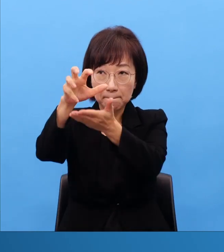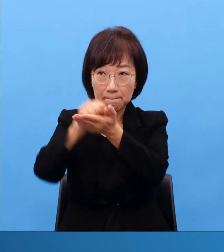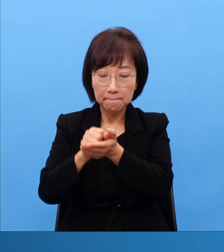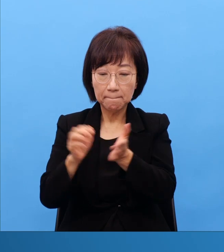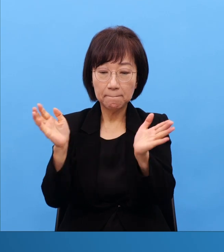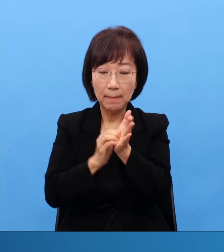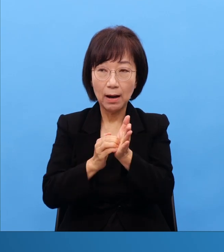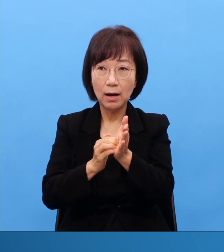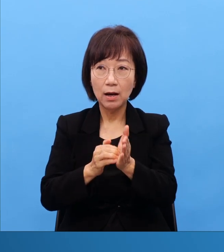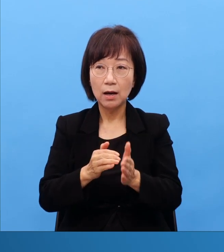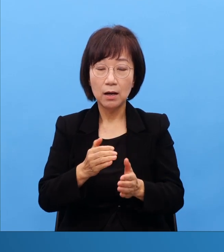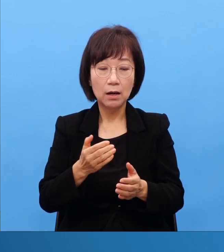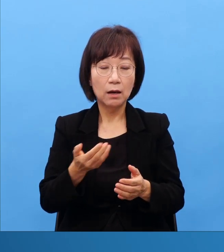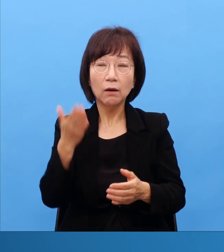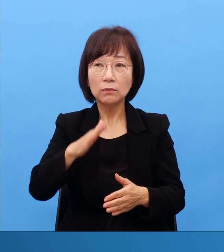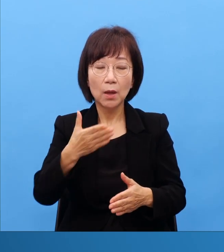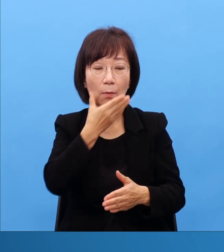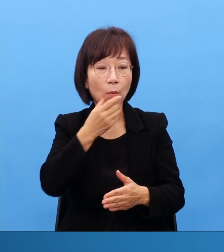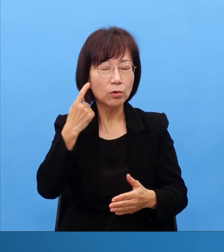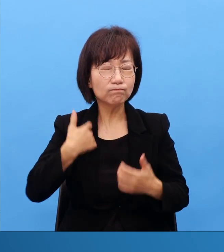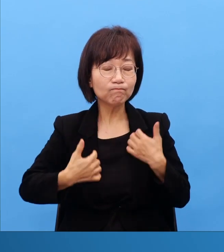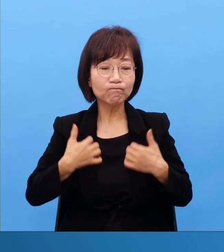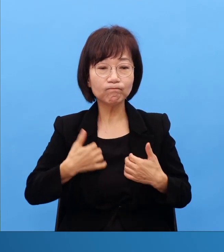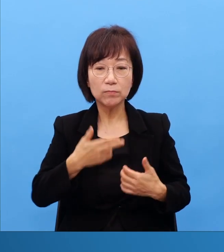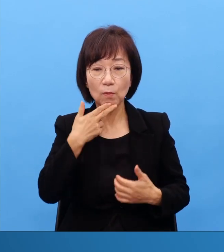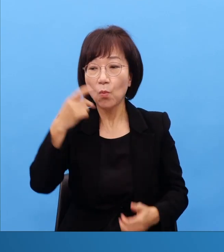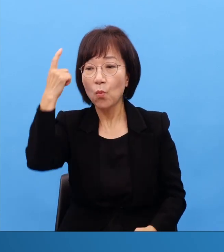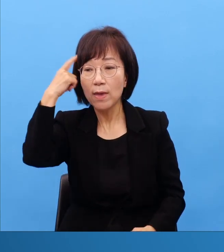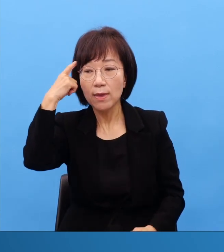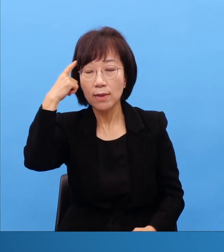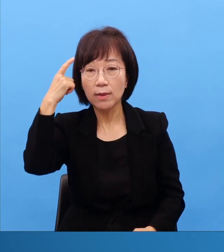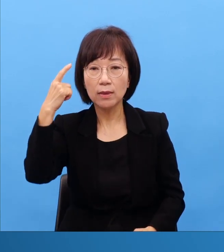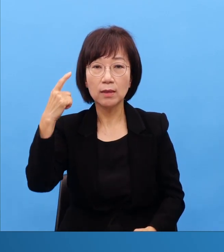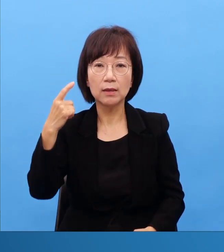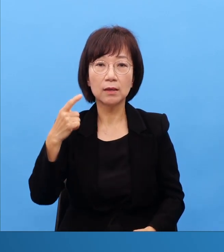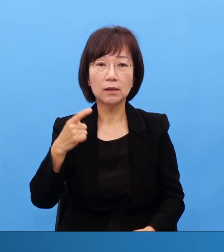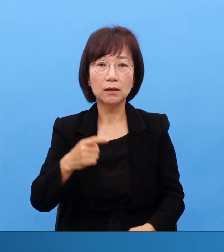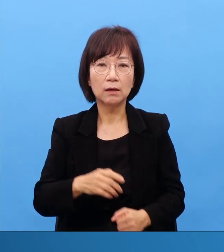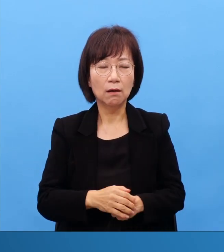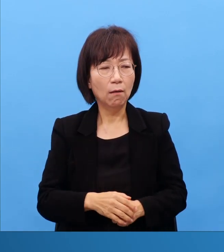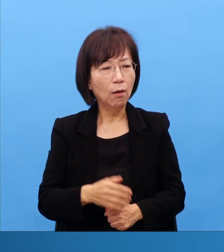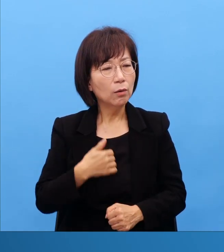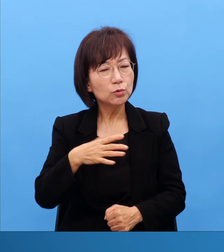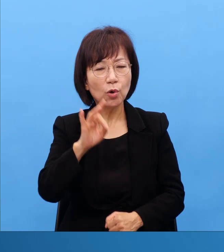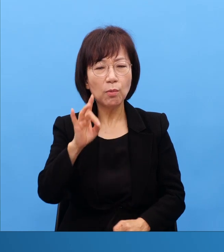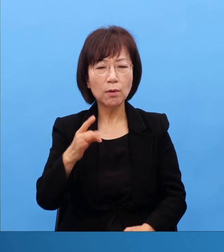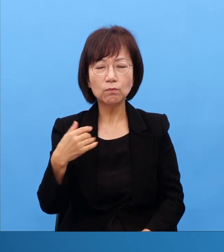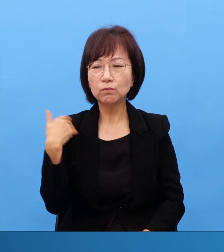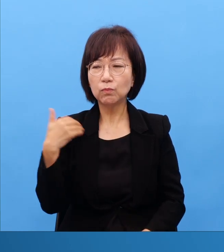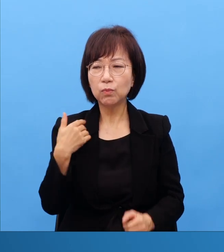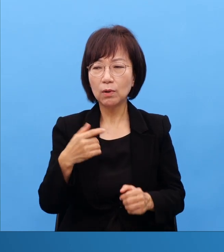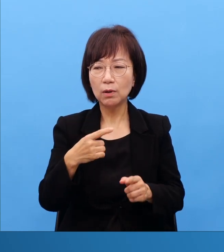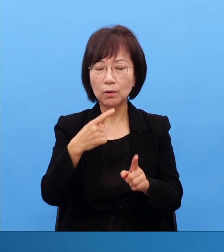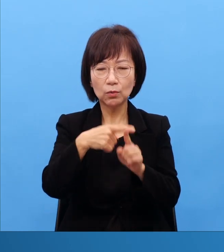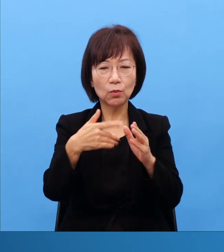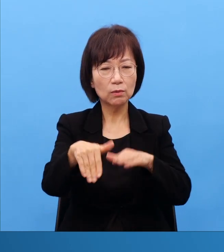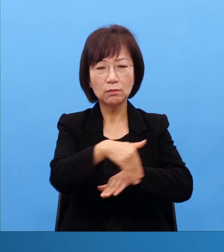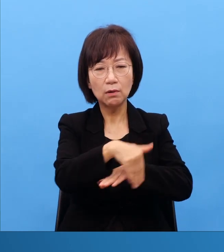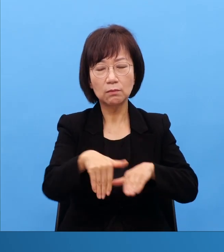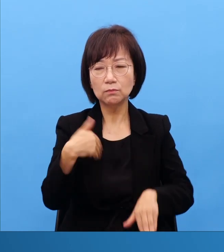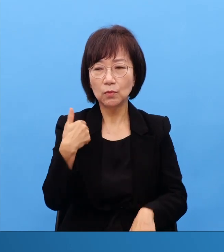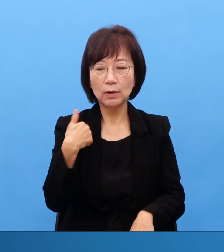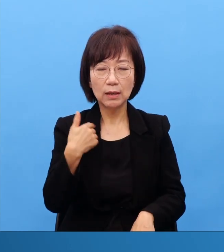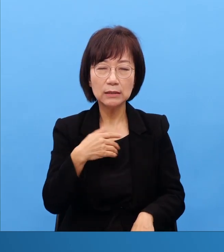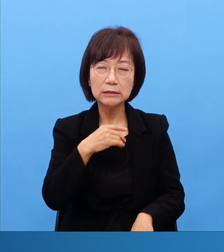gospel in that village and yet you do not know how to enjoy this gospel? 아니, 제가 그걸 한 20대 내에 깨달았다니까요. I realized this only 20 or so years